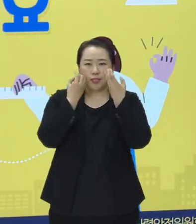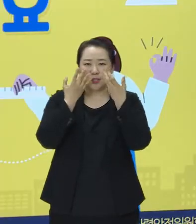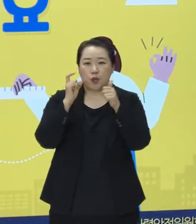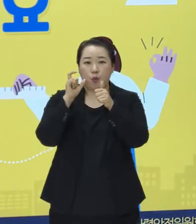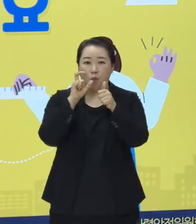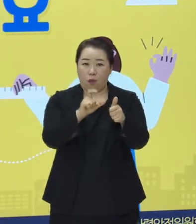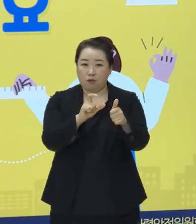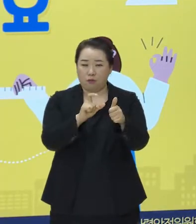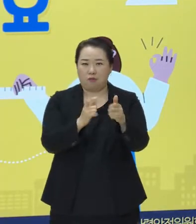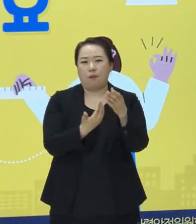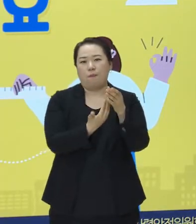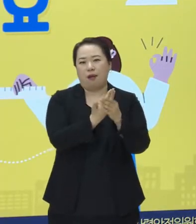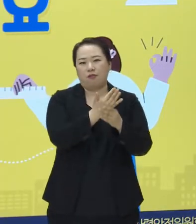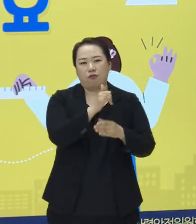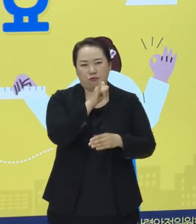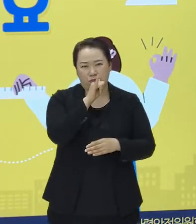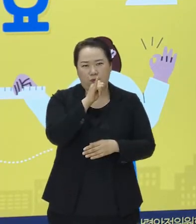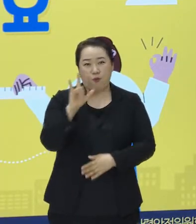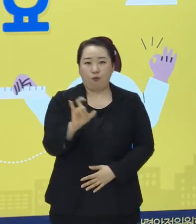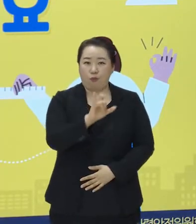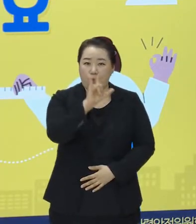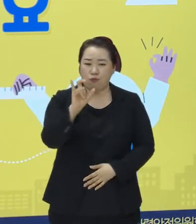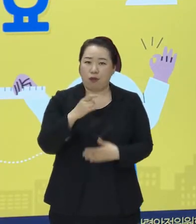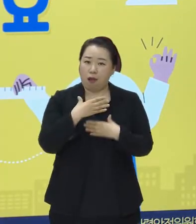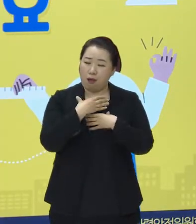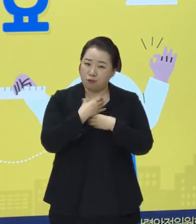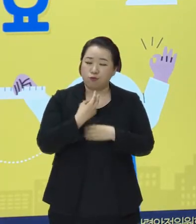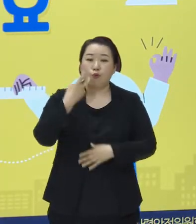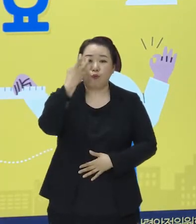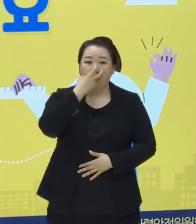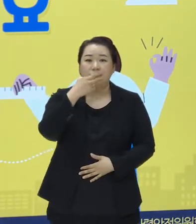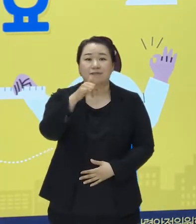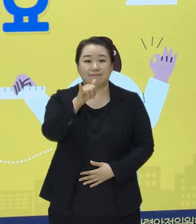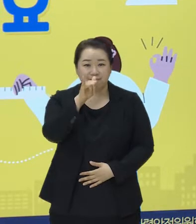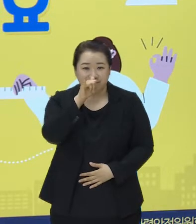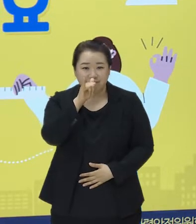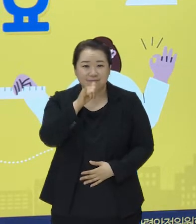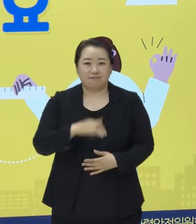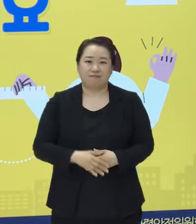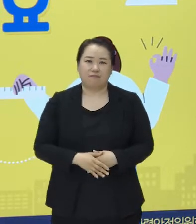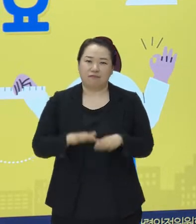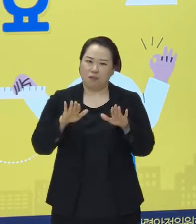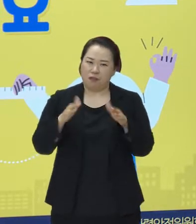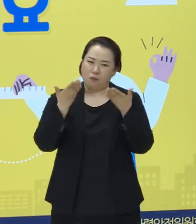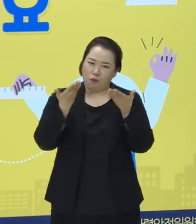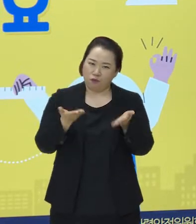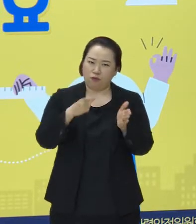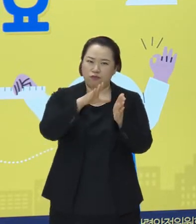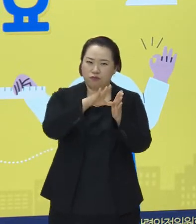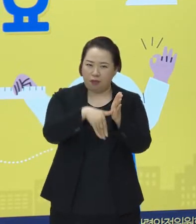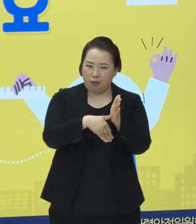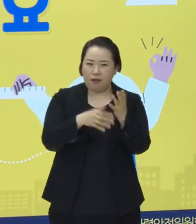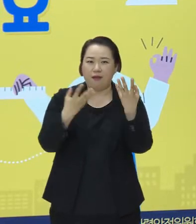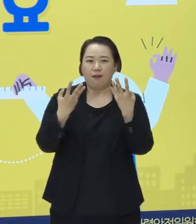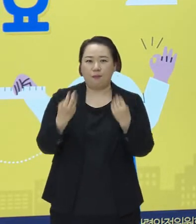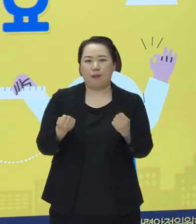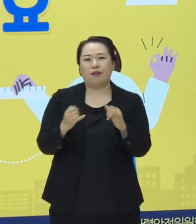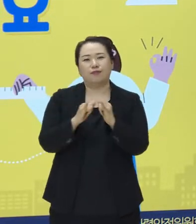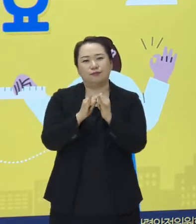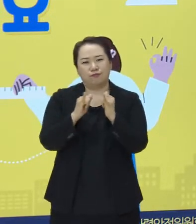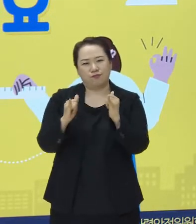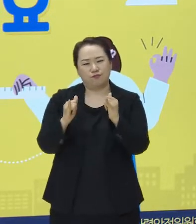발생으로 코로나19가 안정적으로 관리되고 있습니다만은 이번 연휴 기간 동안 많은